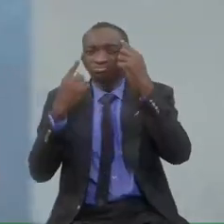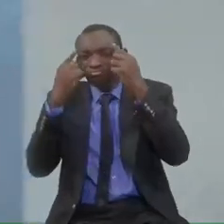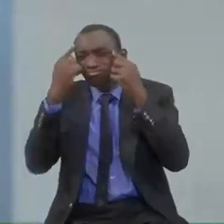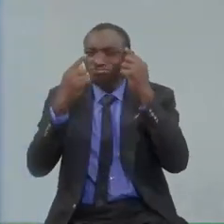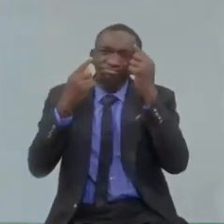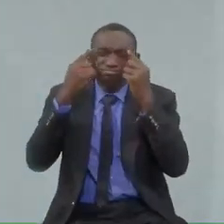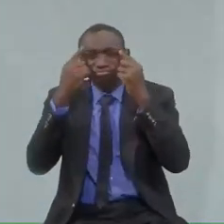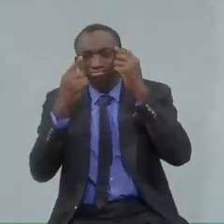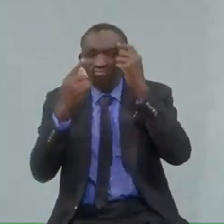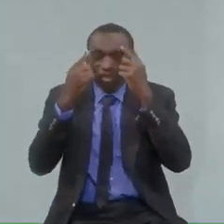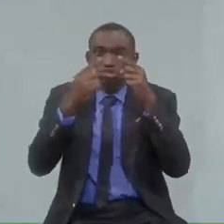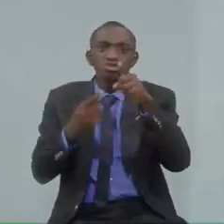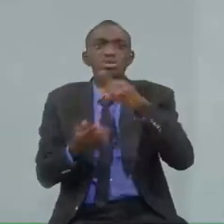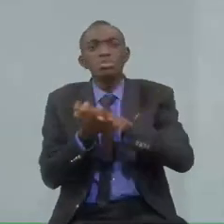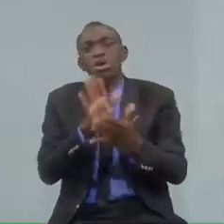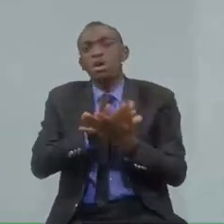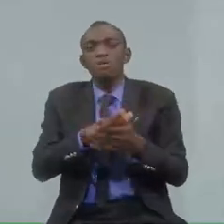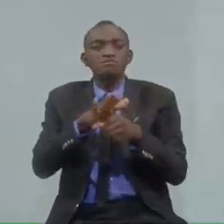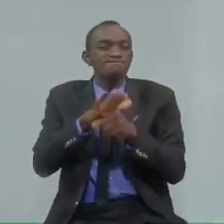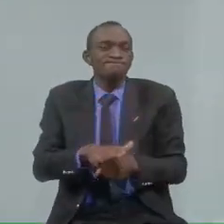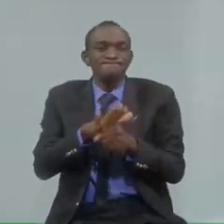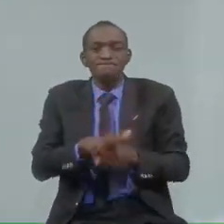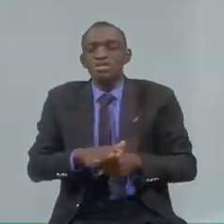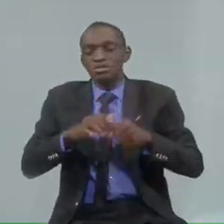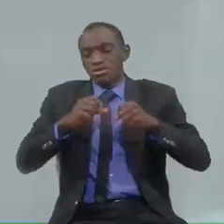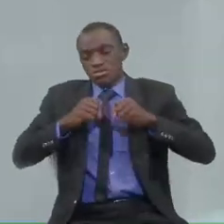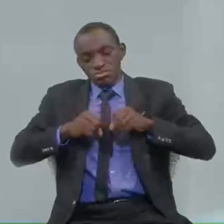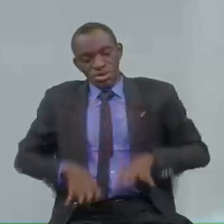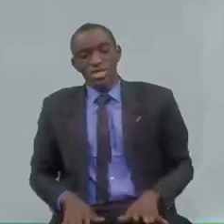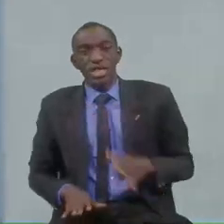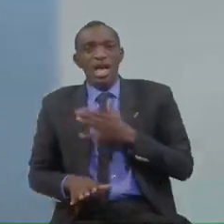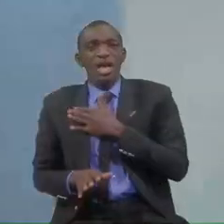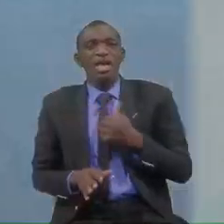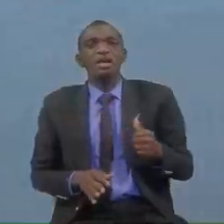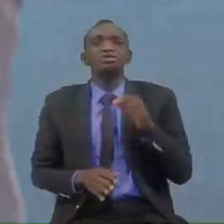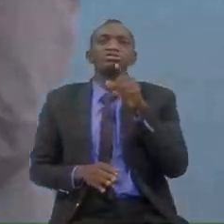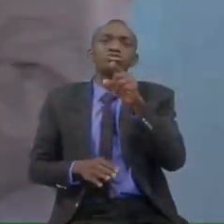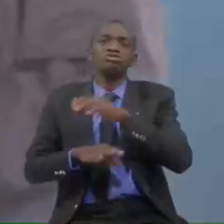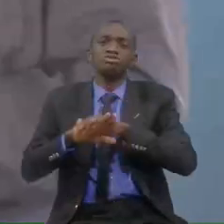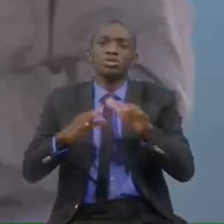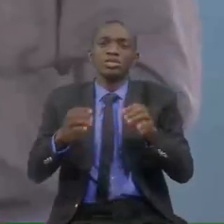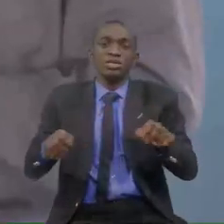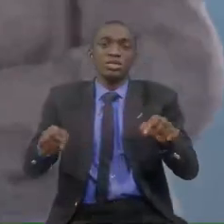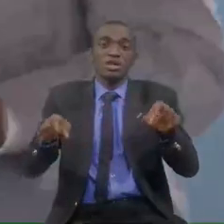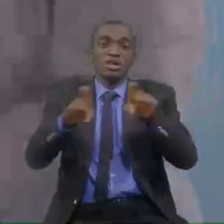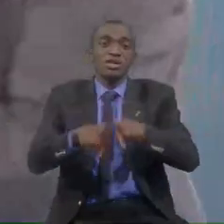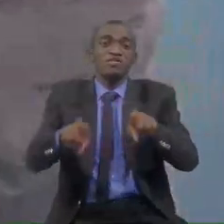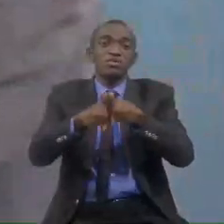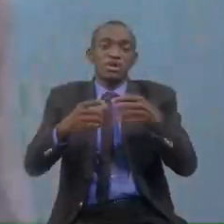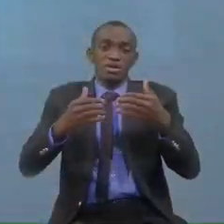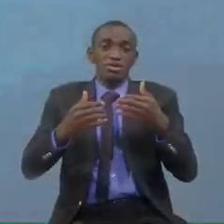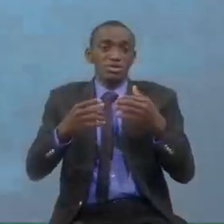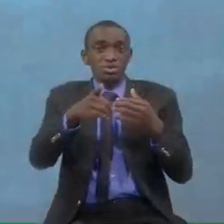vous êtes stressé, vous êtes déprimé, et alors il vous faut la